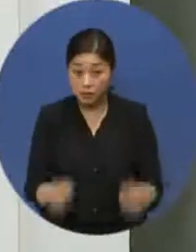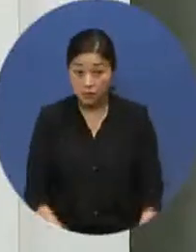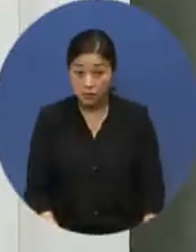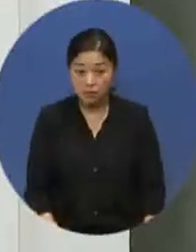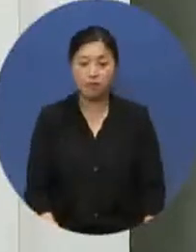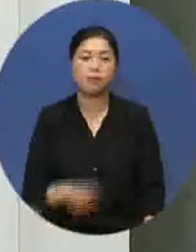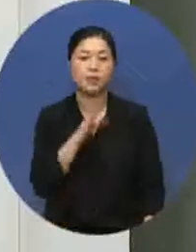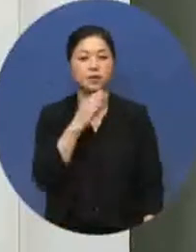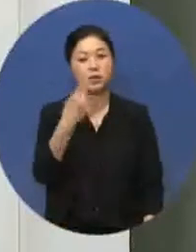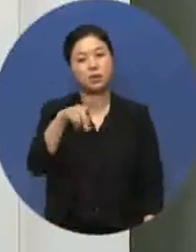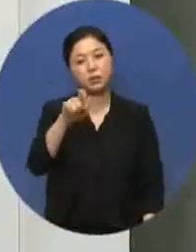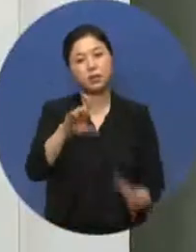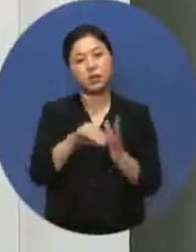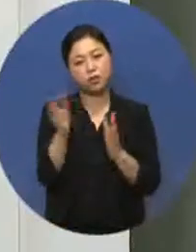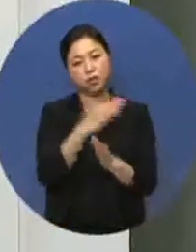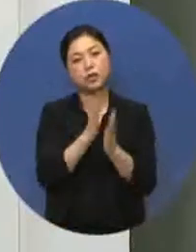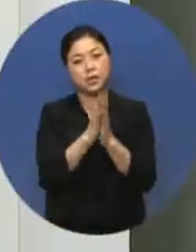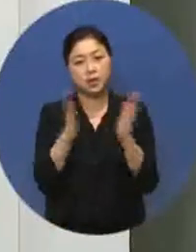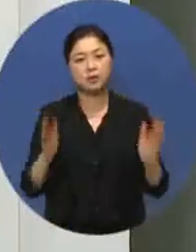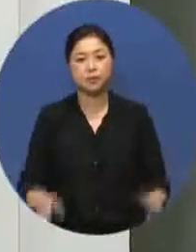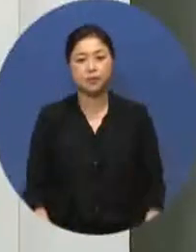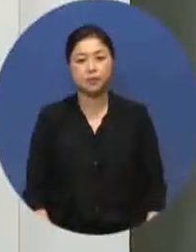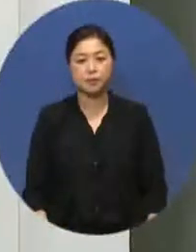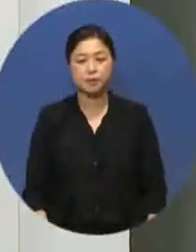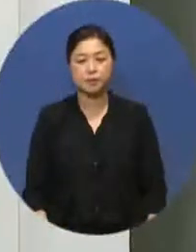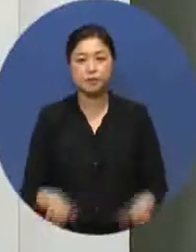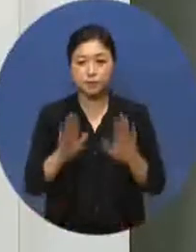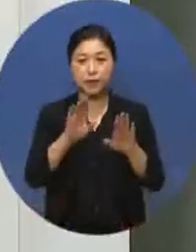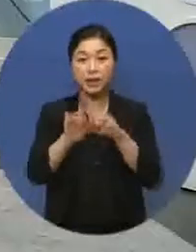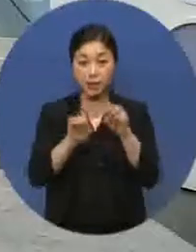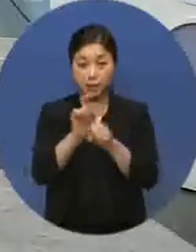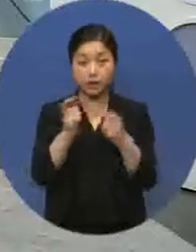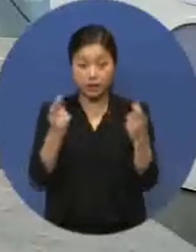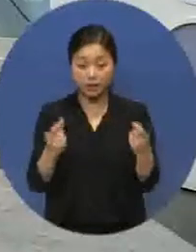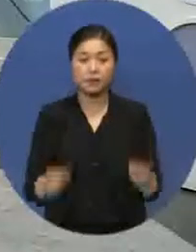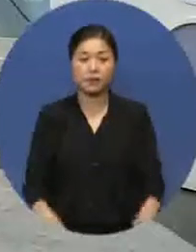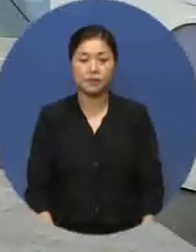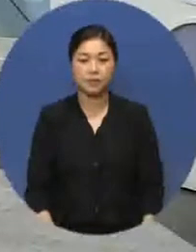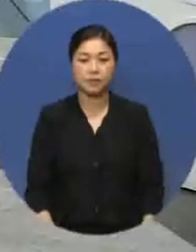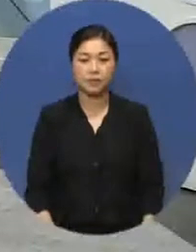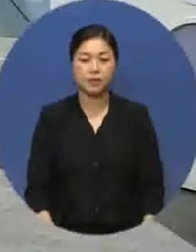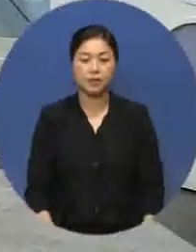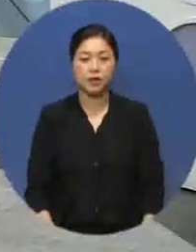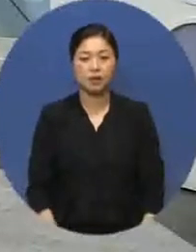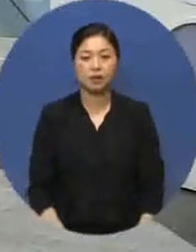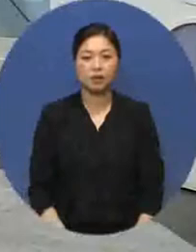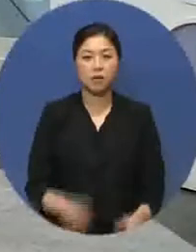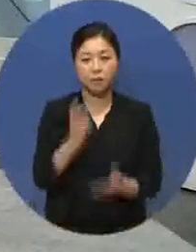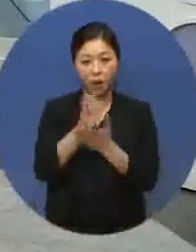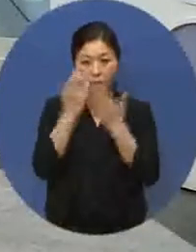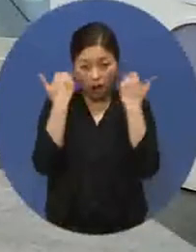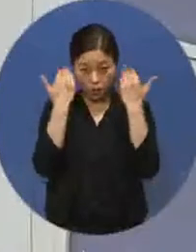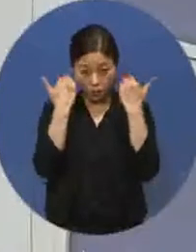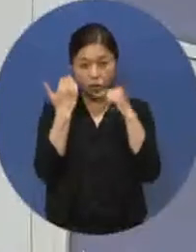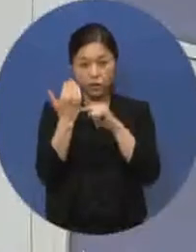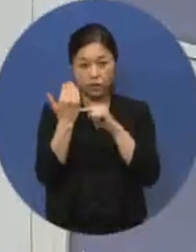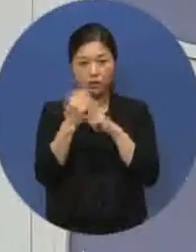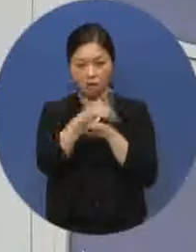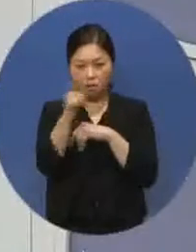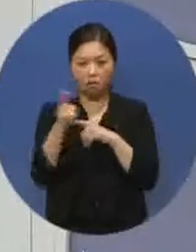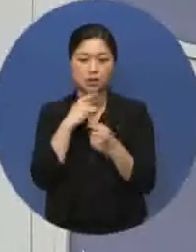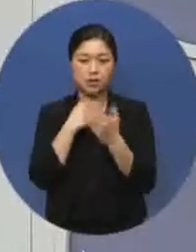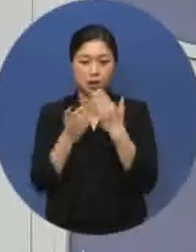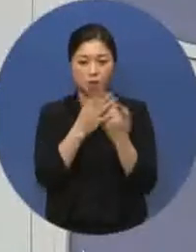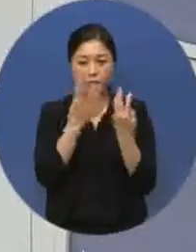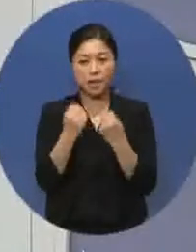네, 2010년부터 도입돼서 지금 그렇고 있습니다. 그러니까 딱 10년이네요. 네, 그렇습니다. 그 로스쿨 하면서 다양한 경험을 가진, 그러니까 학부에서